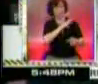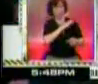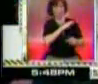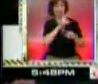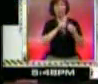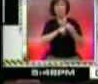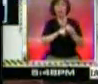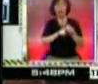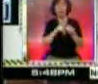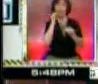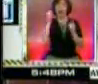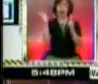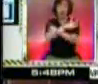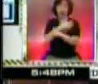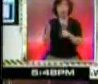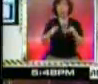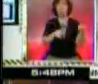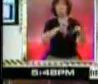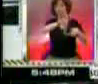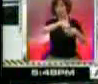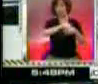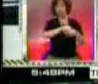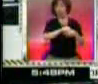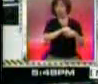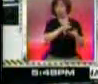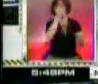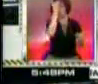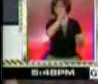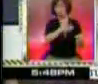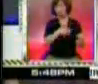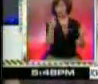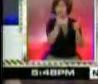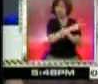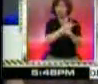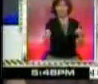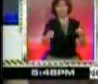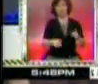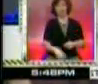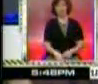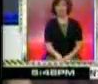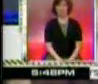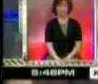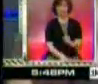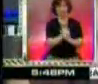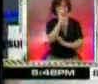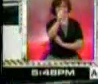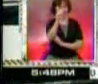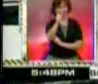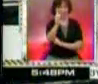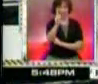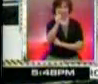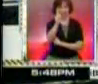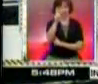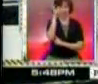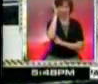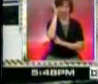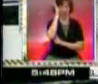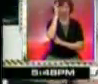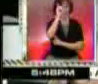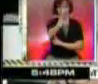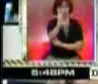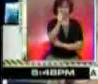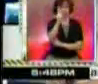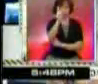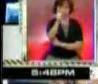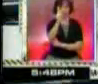babae. Oh. Yung kasama yun, kasama na yun lahat. Ang dami pong gusto mag-alala. Handa ngayon. Relieve si Tambong. Pantay ka ngayon, Colonel